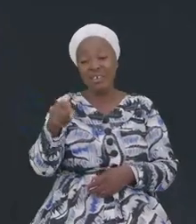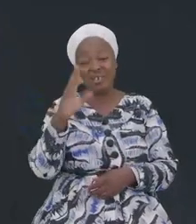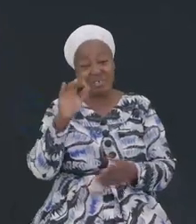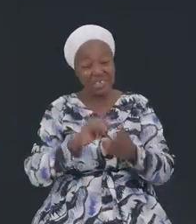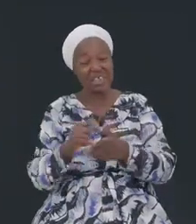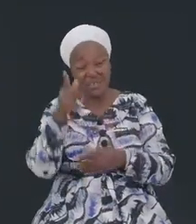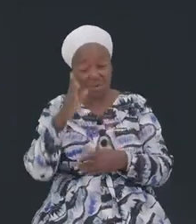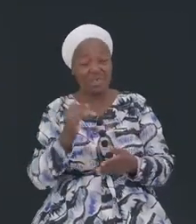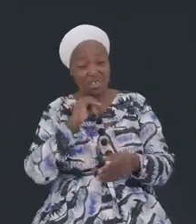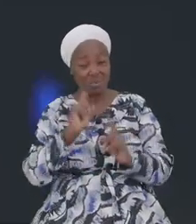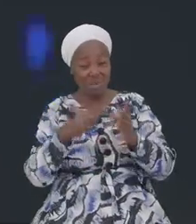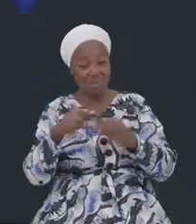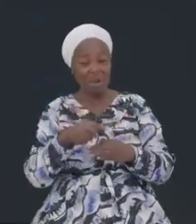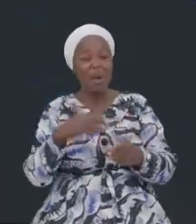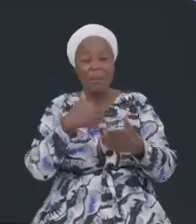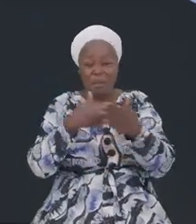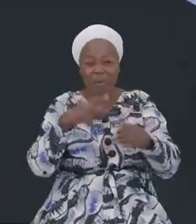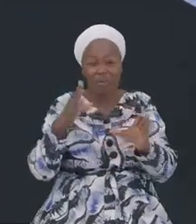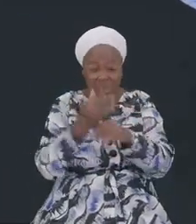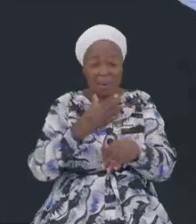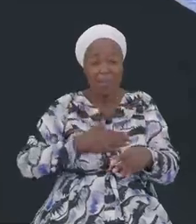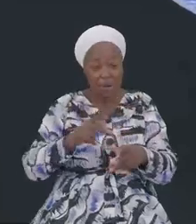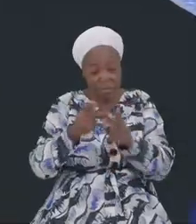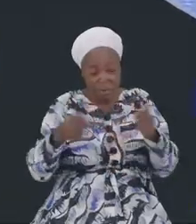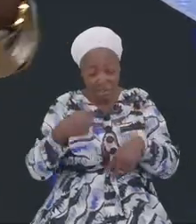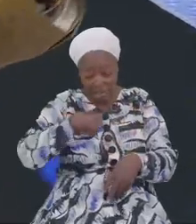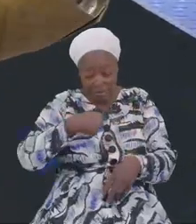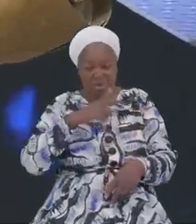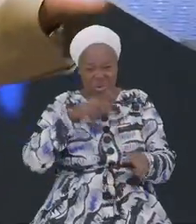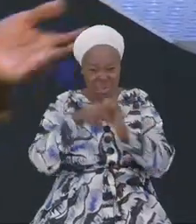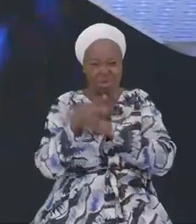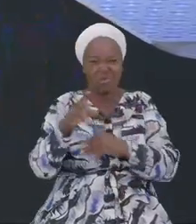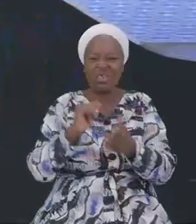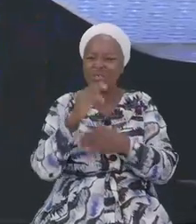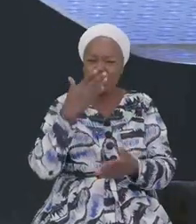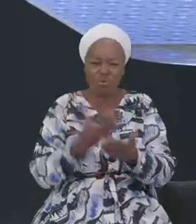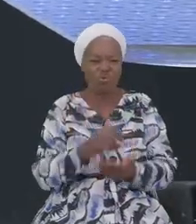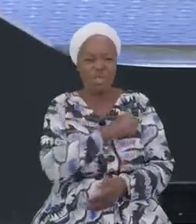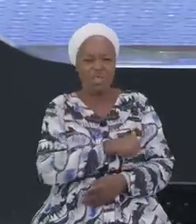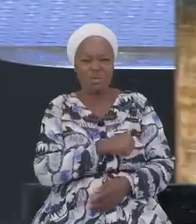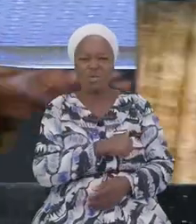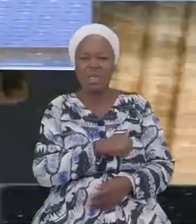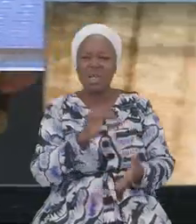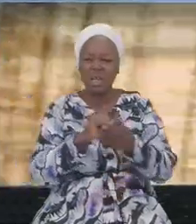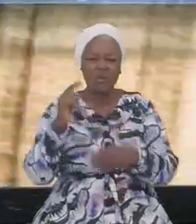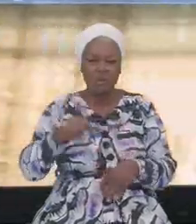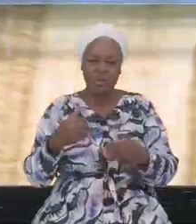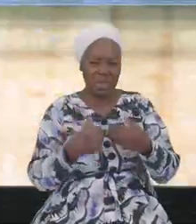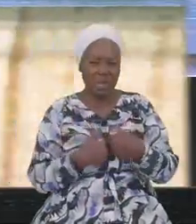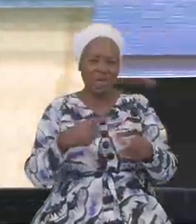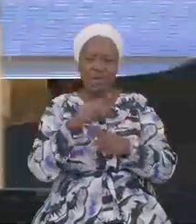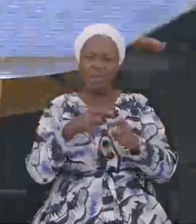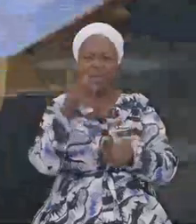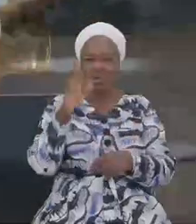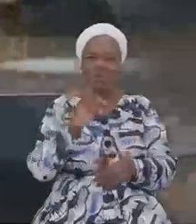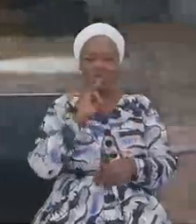c'est celui que tu as mentionné. Avant que tu ne lui permettes de gouverner et prendre ma place, je vais le tuer. Ce n'est pas l'attitude que nous devons avoir. Lorsque